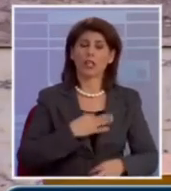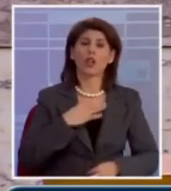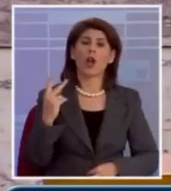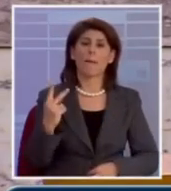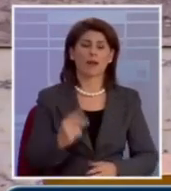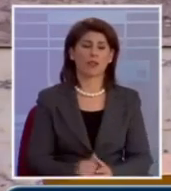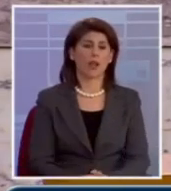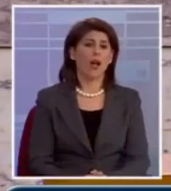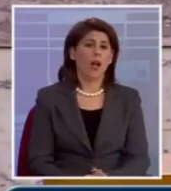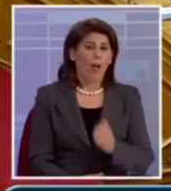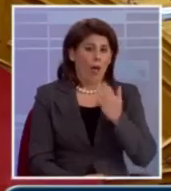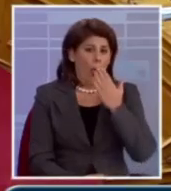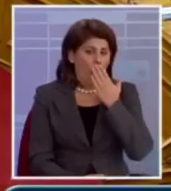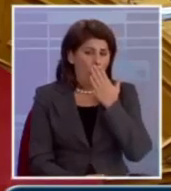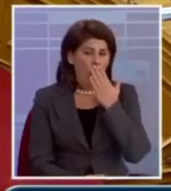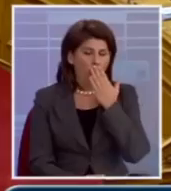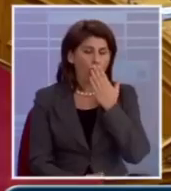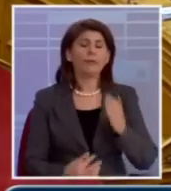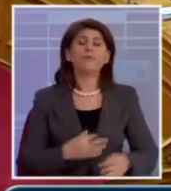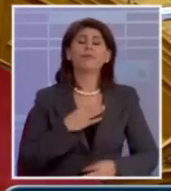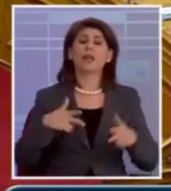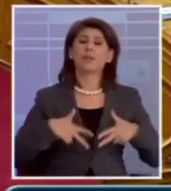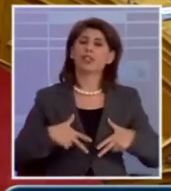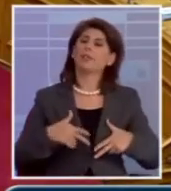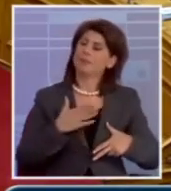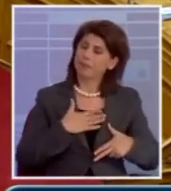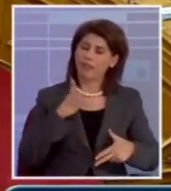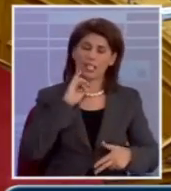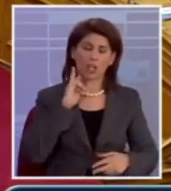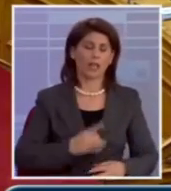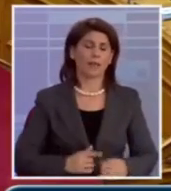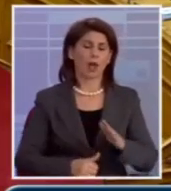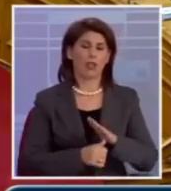Καμένος. Κύριε Υπουργέ. Ευχαριστώ, κύριε Πρόεδρε.